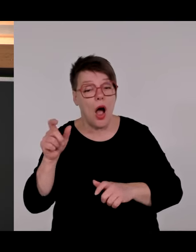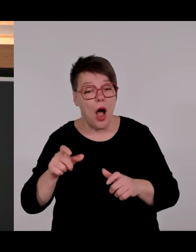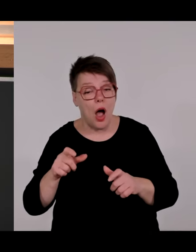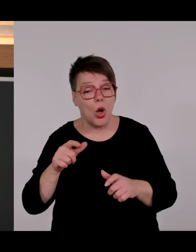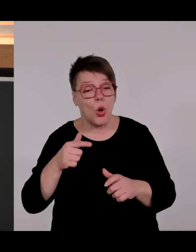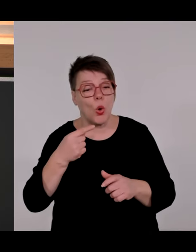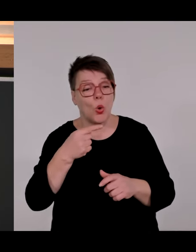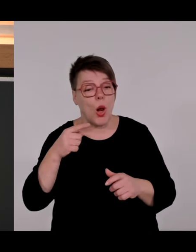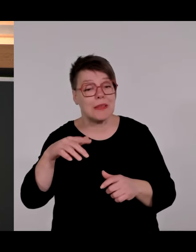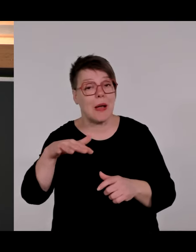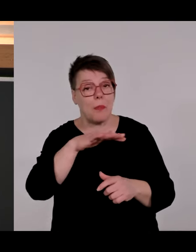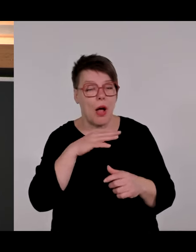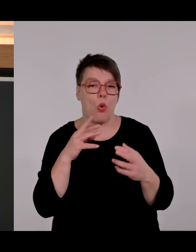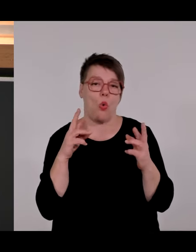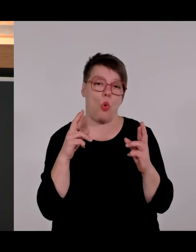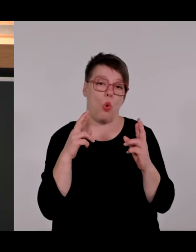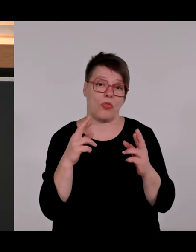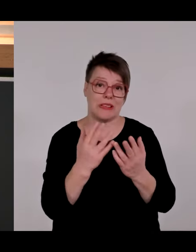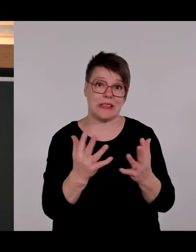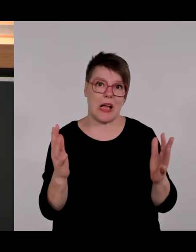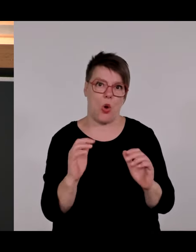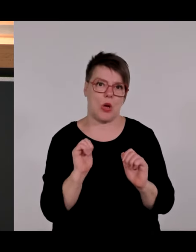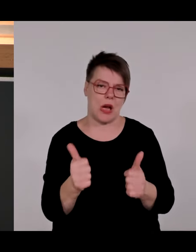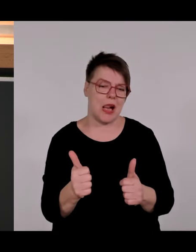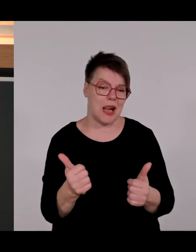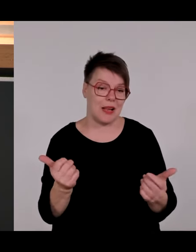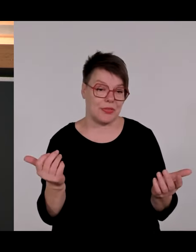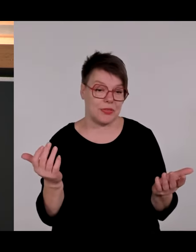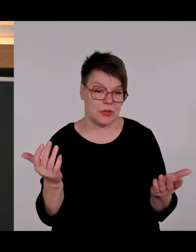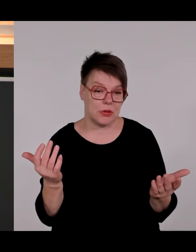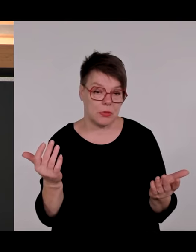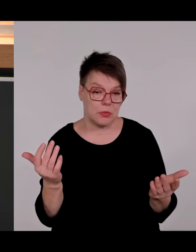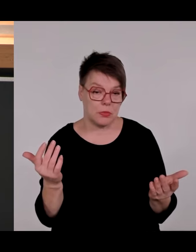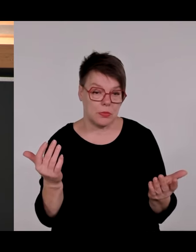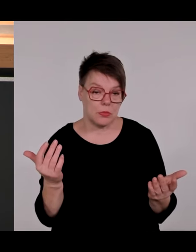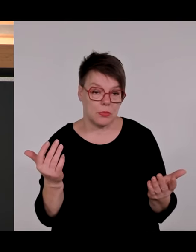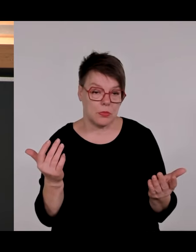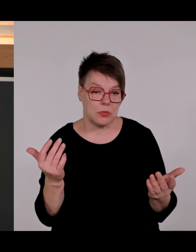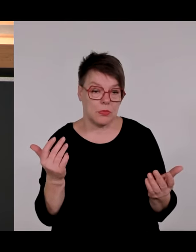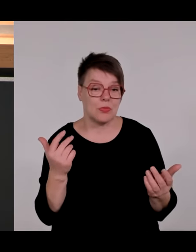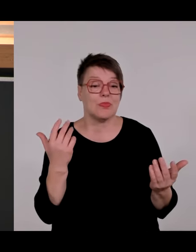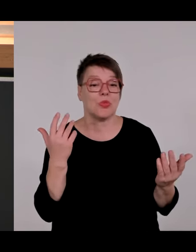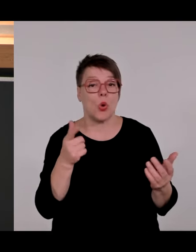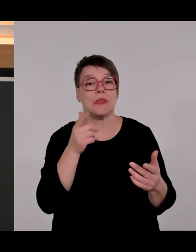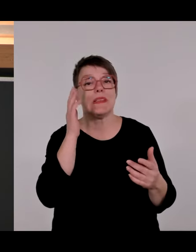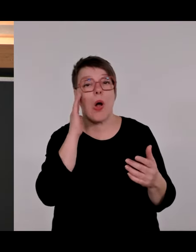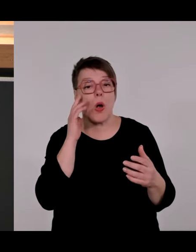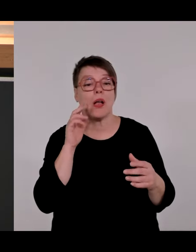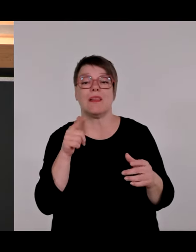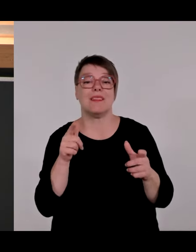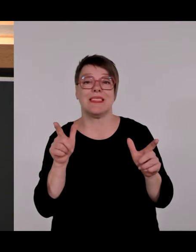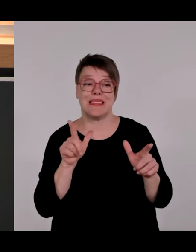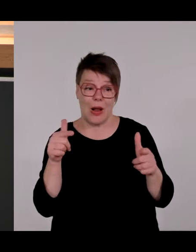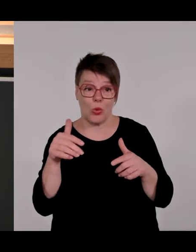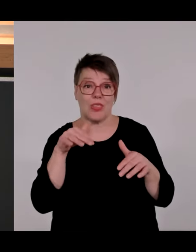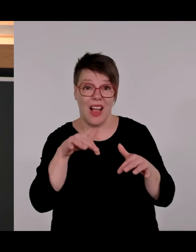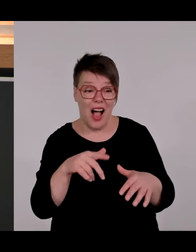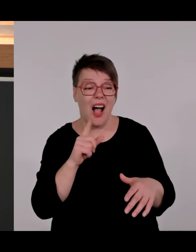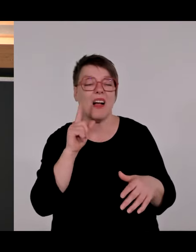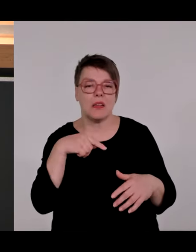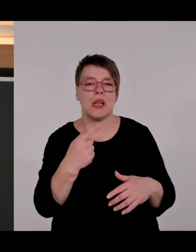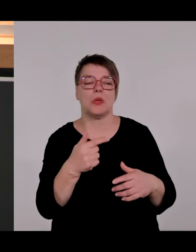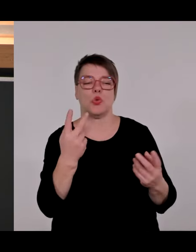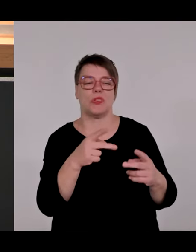Verdrängung nehme ich trotzdem auch wahr. Denn für mich ist völlig klar, dieser Zaun soll Kriminalität nicht in den